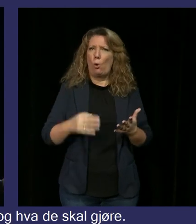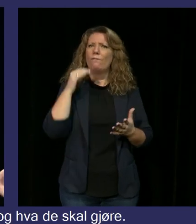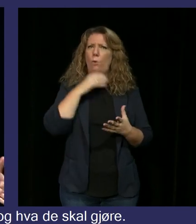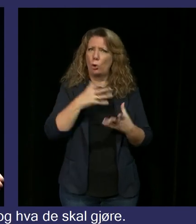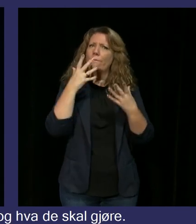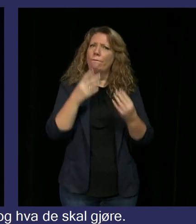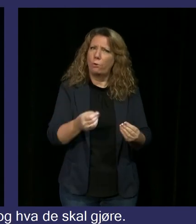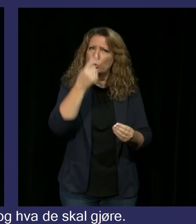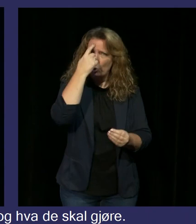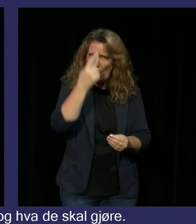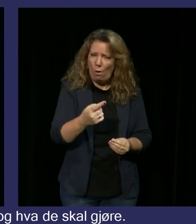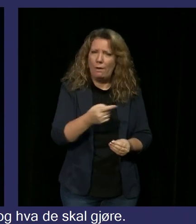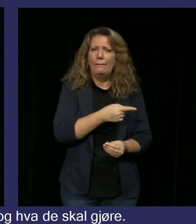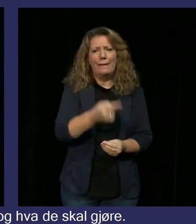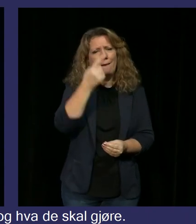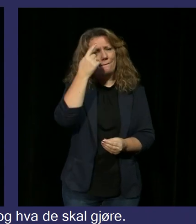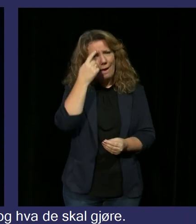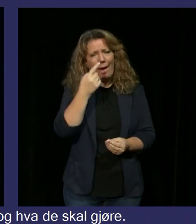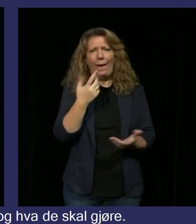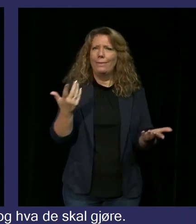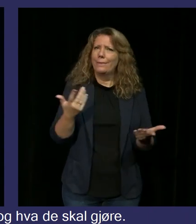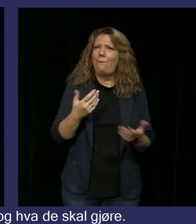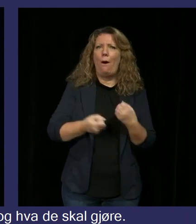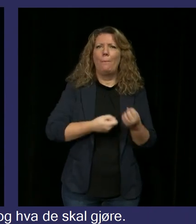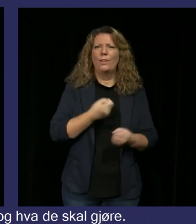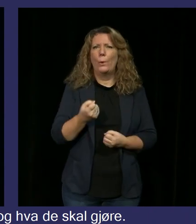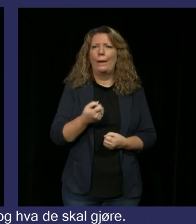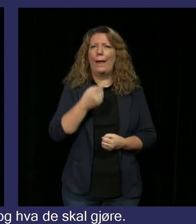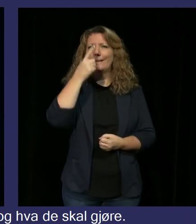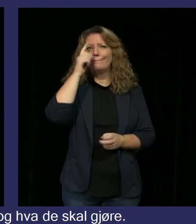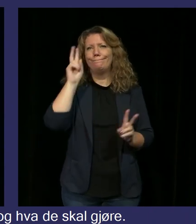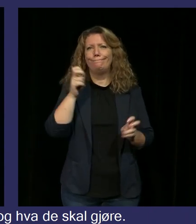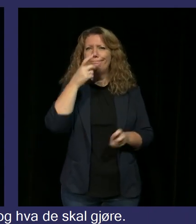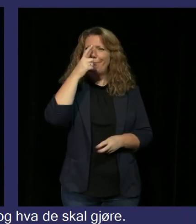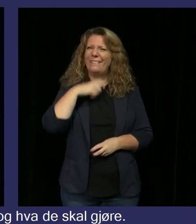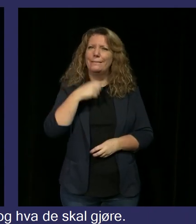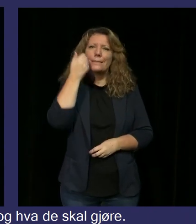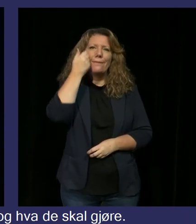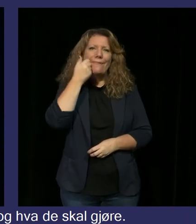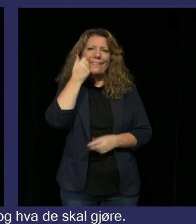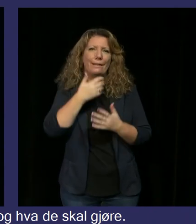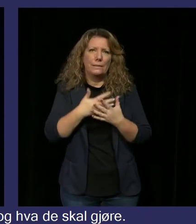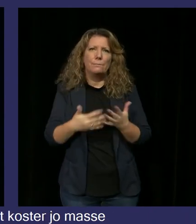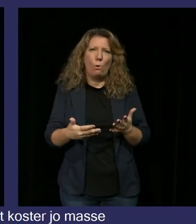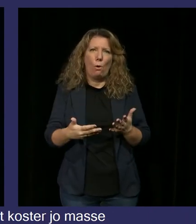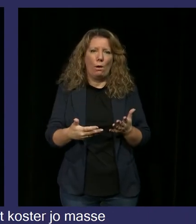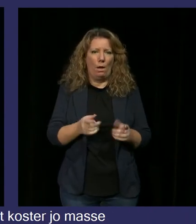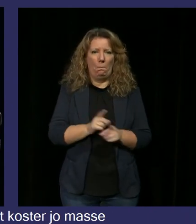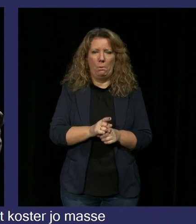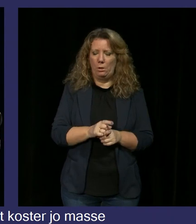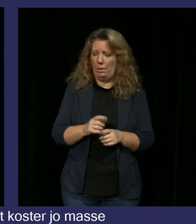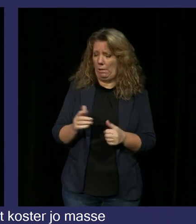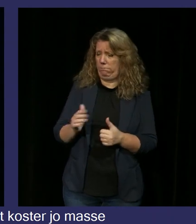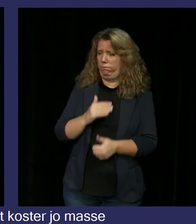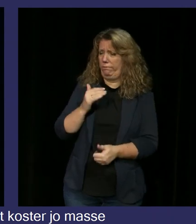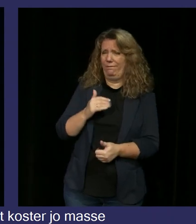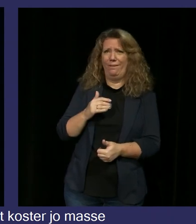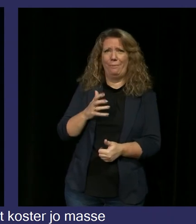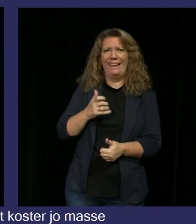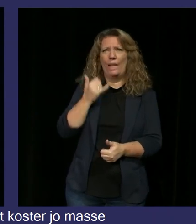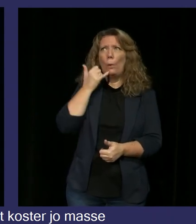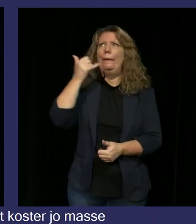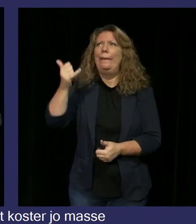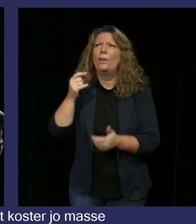skal forholde seg til og hva de skal gjøre, et menneskevennlig språk. Så man slipper å ringe og spørre hva var det dere egentlig mente.